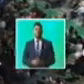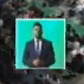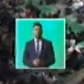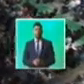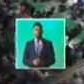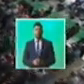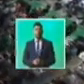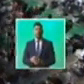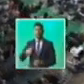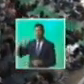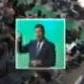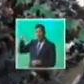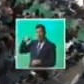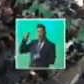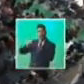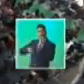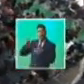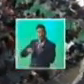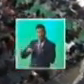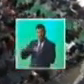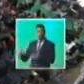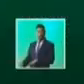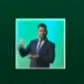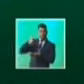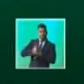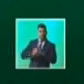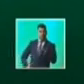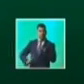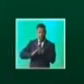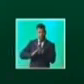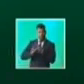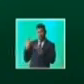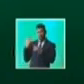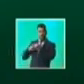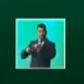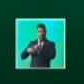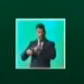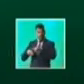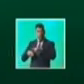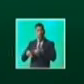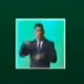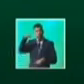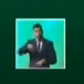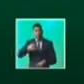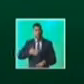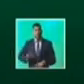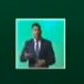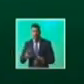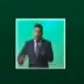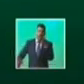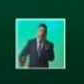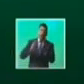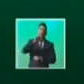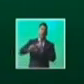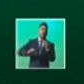δεν ήθελε τη Νέα Δημοκρατία, δεν ήθελε το ΣΥΡΙΖΑ, ίσως πήγαινε στο ΠΑΣΟΚ ως τρίτη δύναμη, η οποία με την απλή λογική θα έπαιρνε την